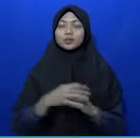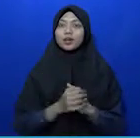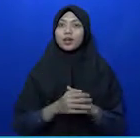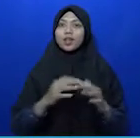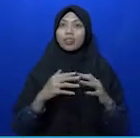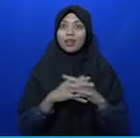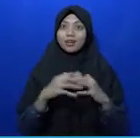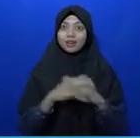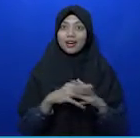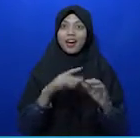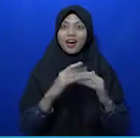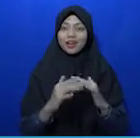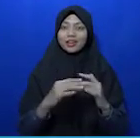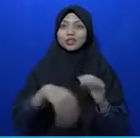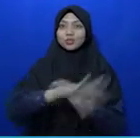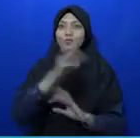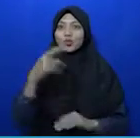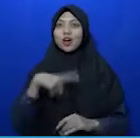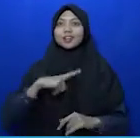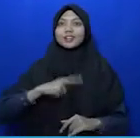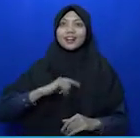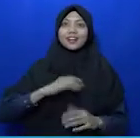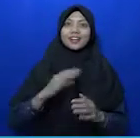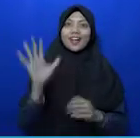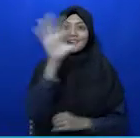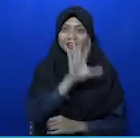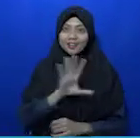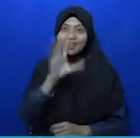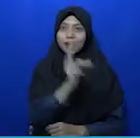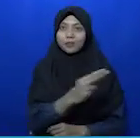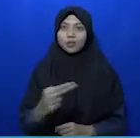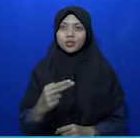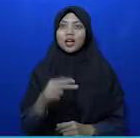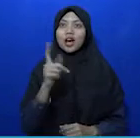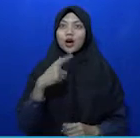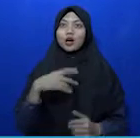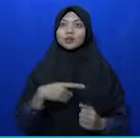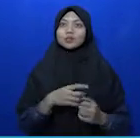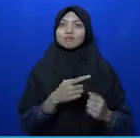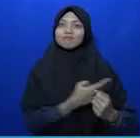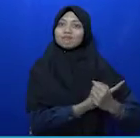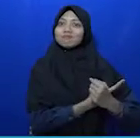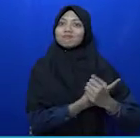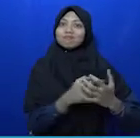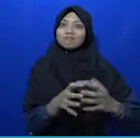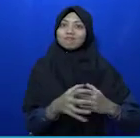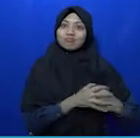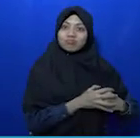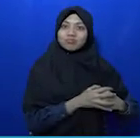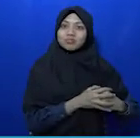air dan kekayaan alam yang terkandung di dalamnya dikuasai oleh negara